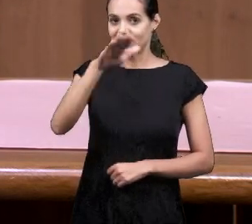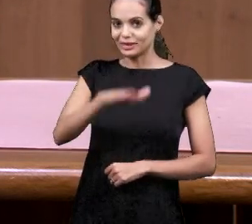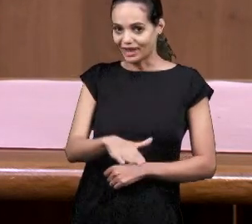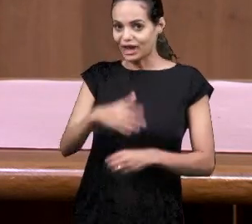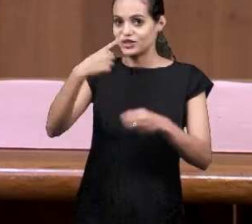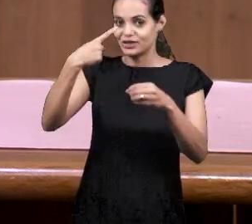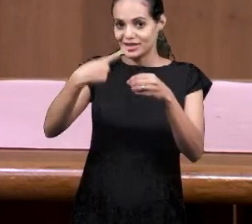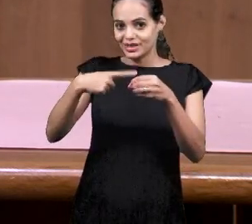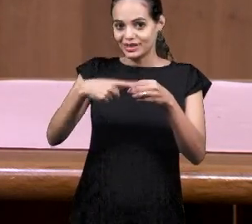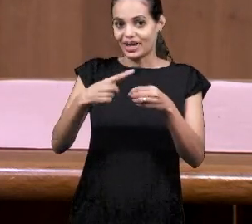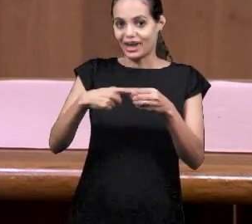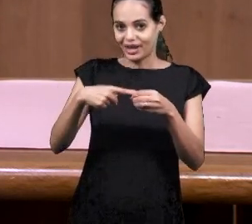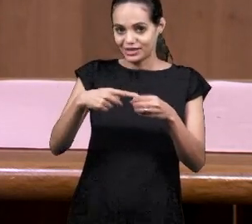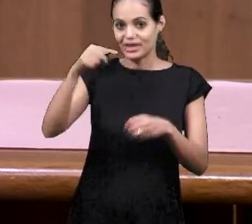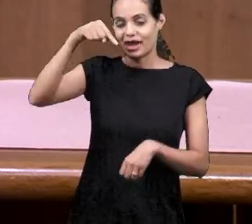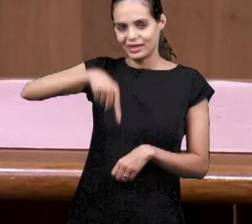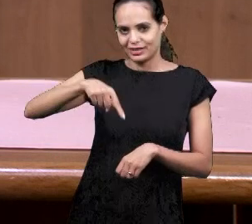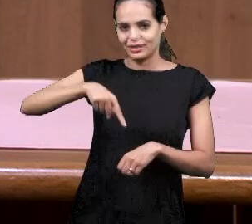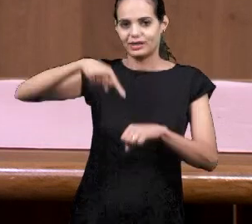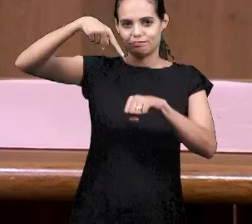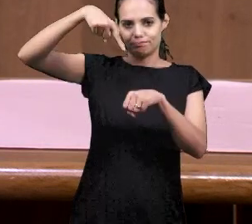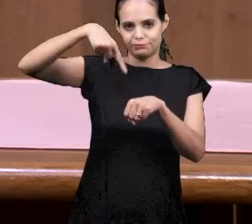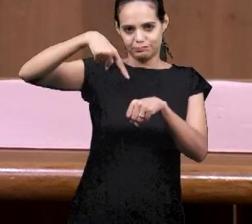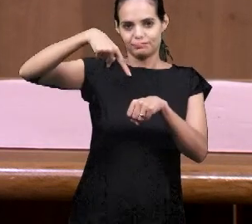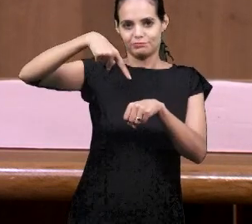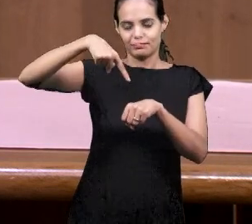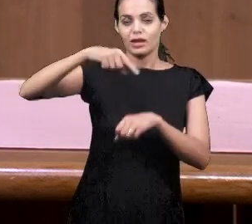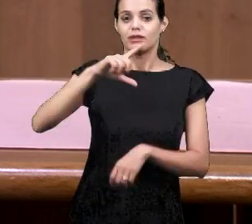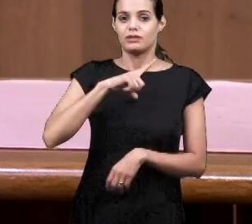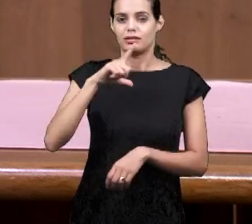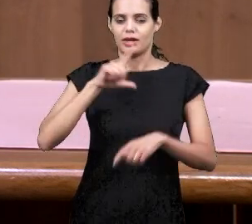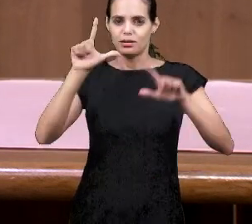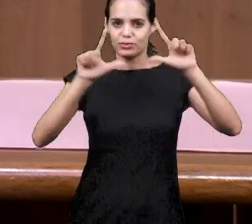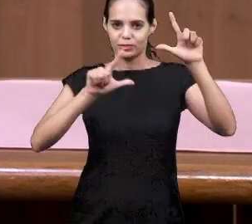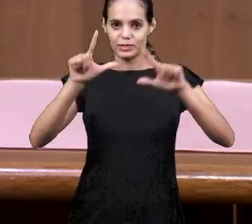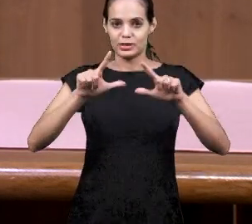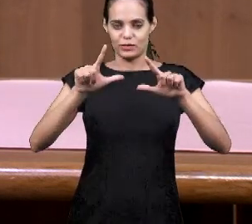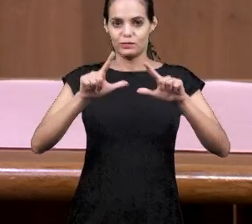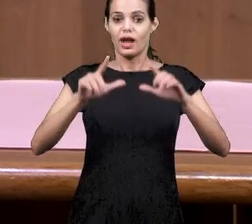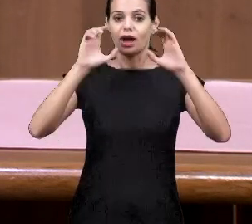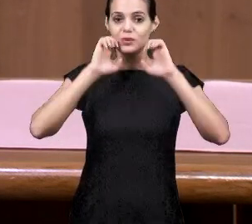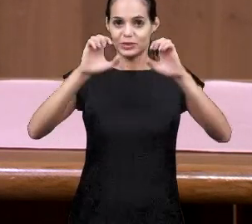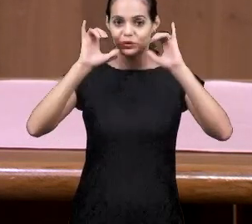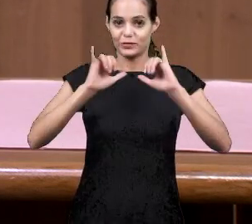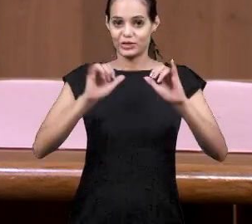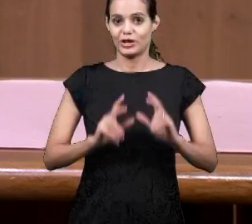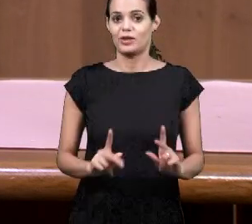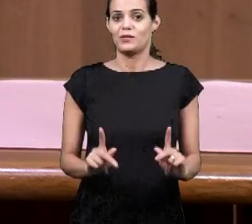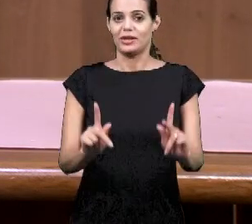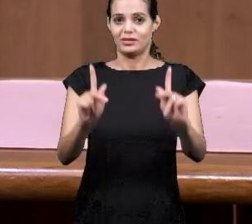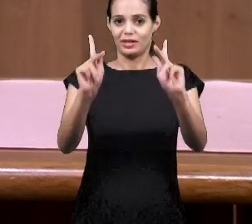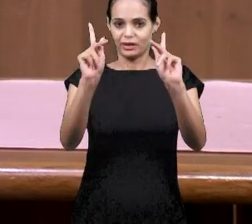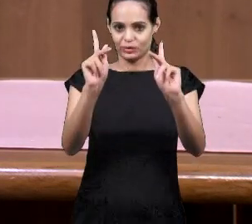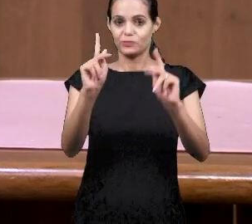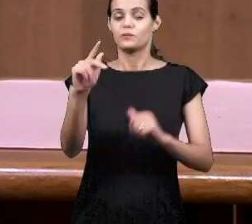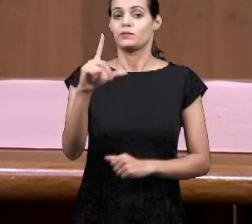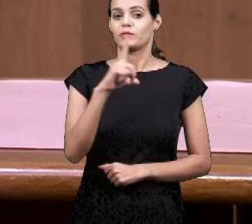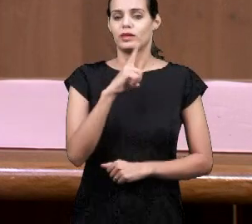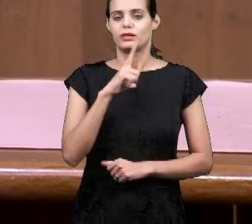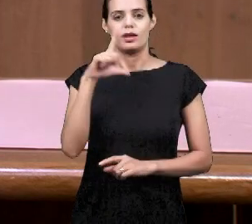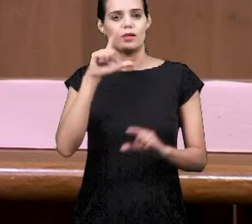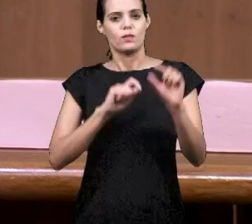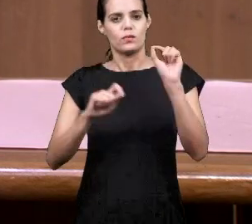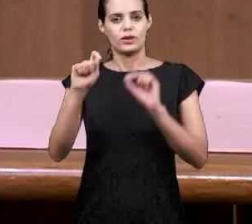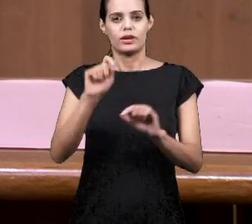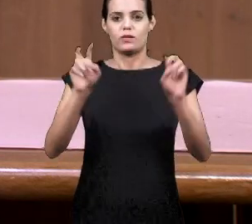villes qui reçoivent le signal des chaînes de TV, la formation en